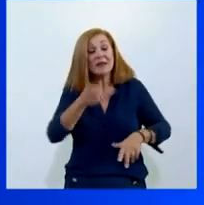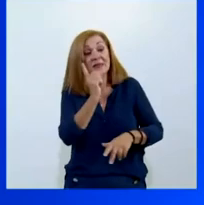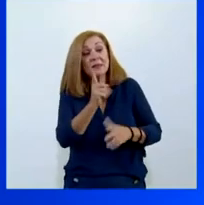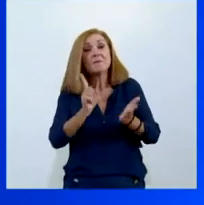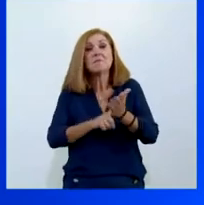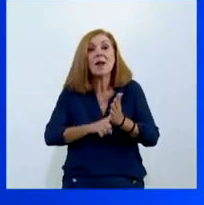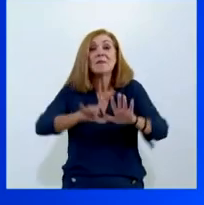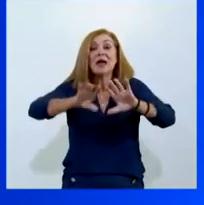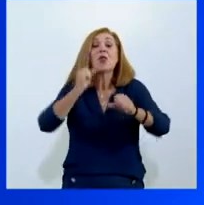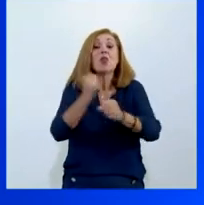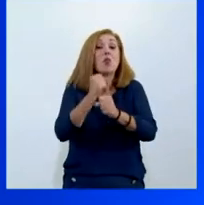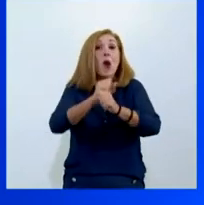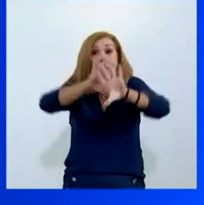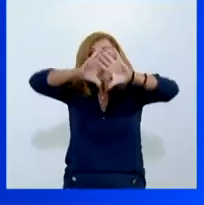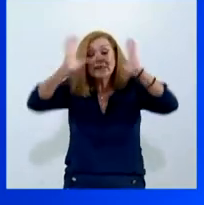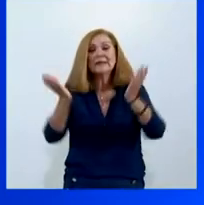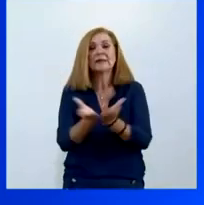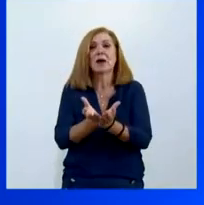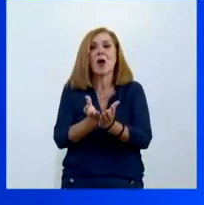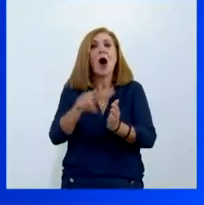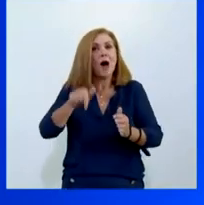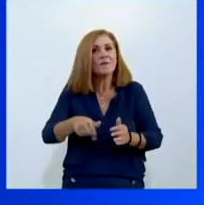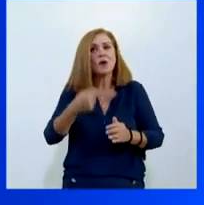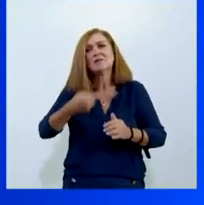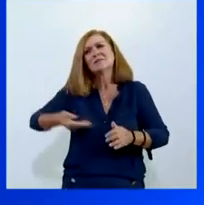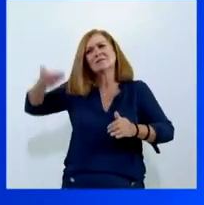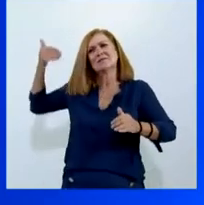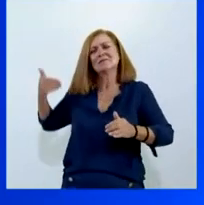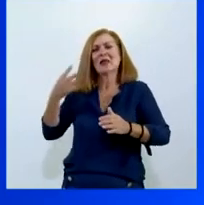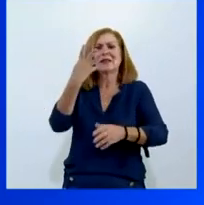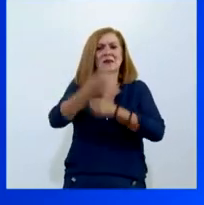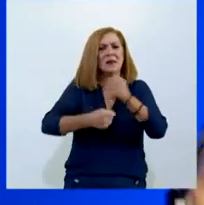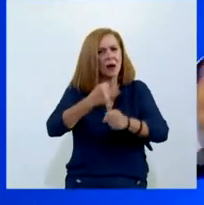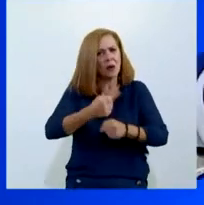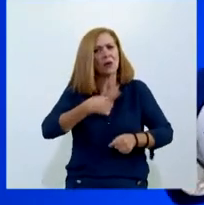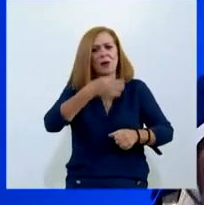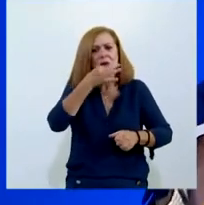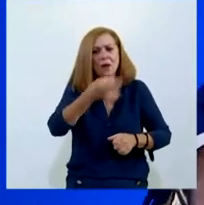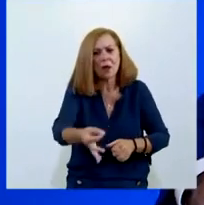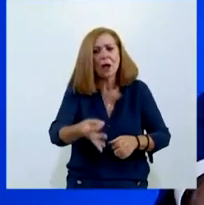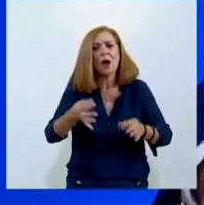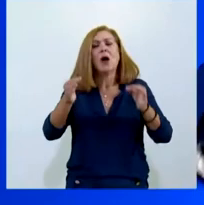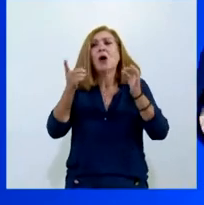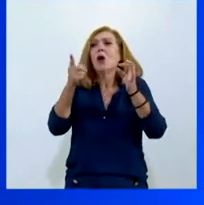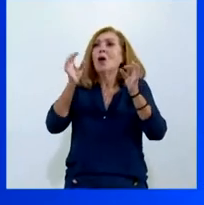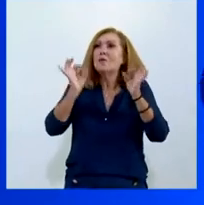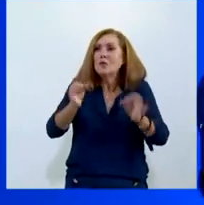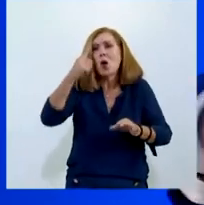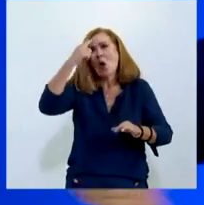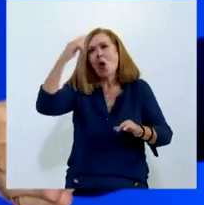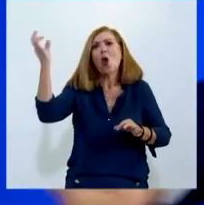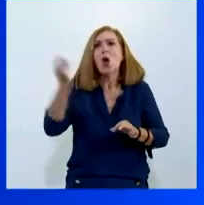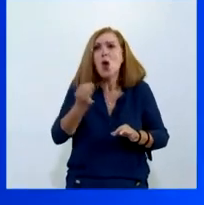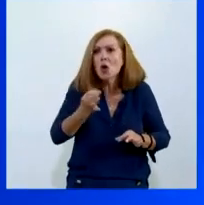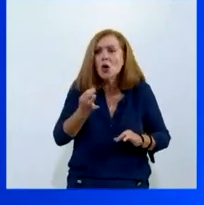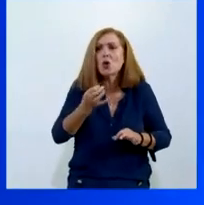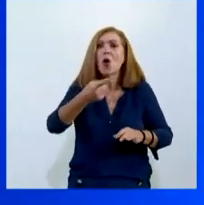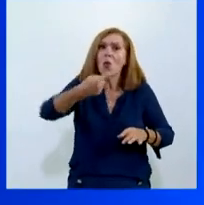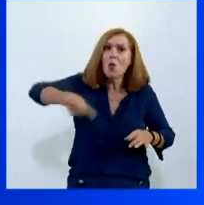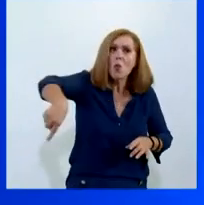κάτι το οποίο το έλεγα πάντα και στην προηγούμενη τετραετία. Και είναι απολύτως λογικό να μας ασκείτε, όχι εσείς με εψιλόνα, με